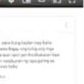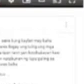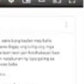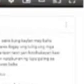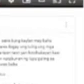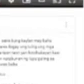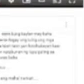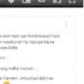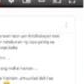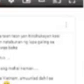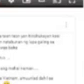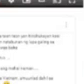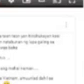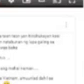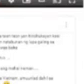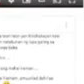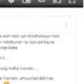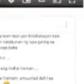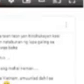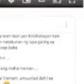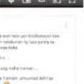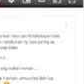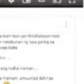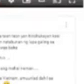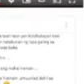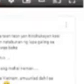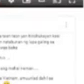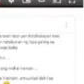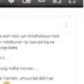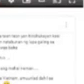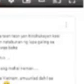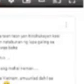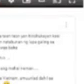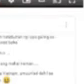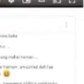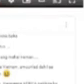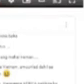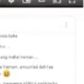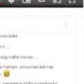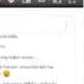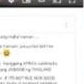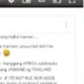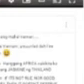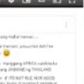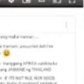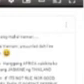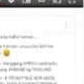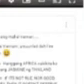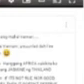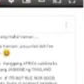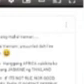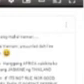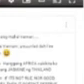mga smartphones, nakakahalaga na ng 50,000 to 100,000 pesos. ang mga beer, nagkakahalaga